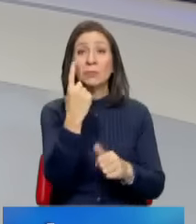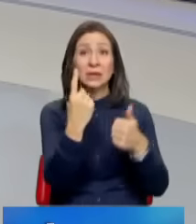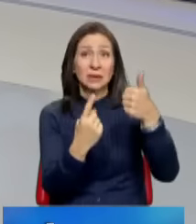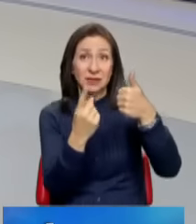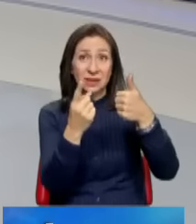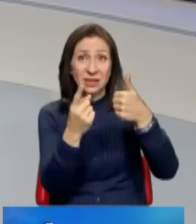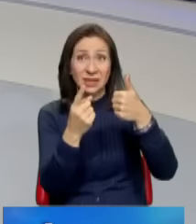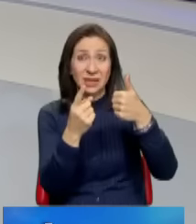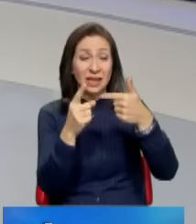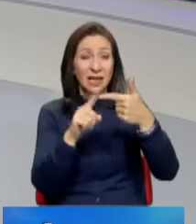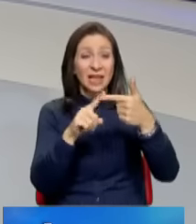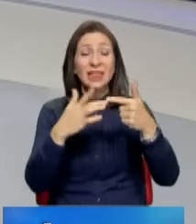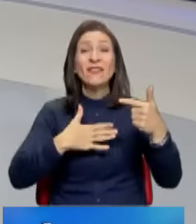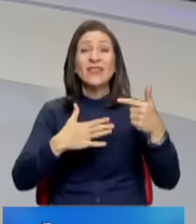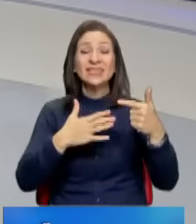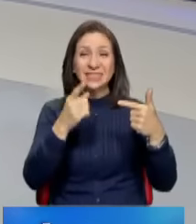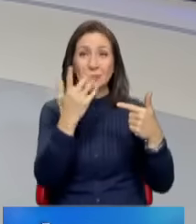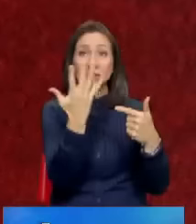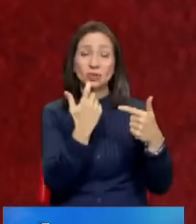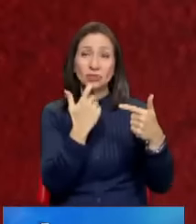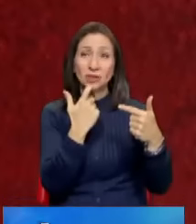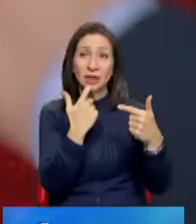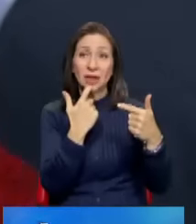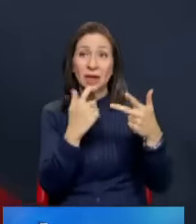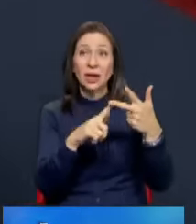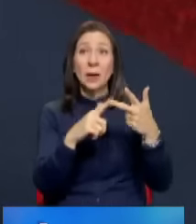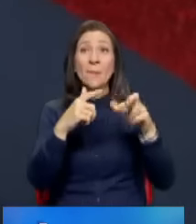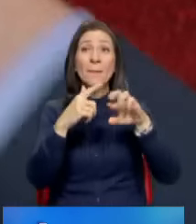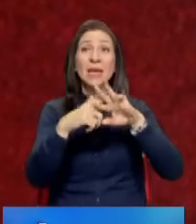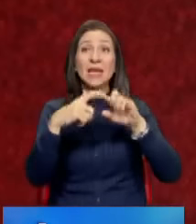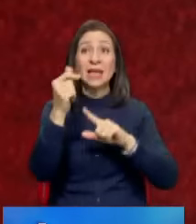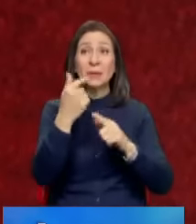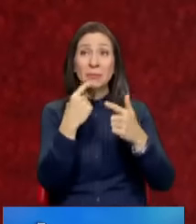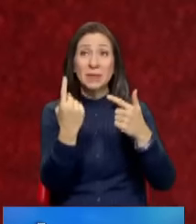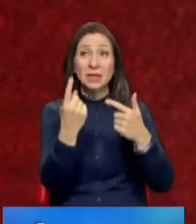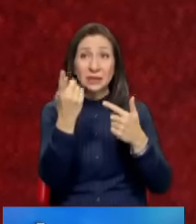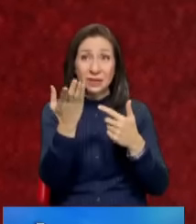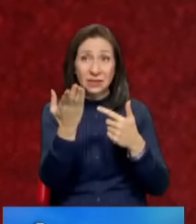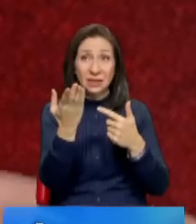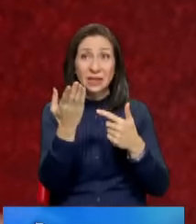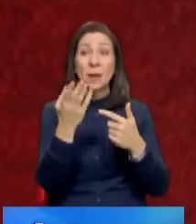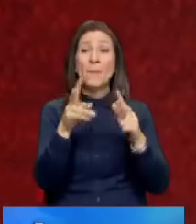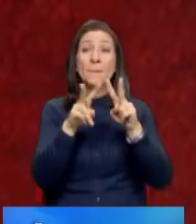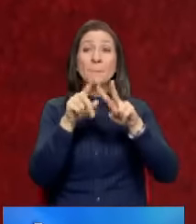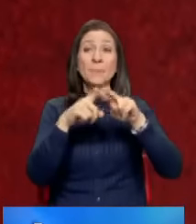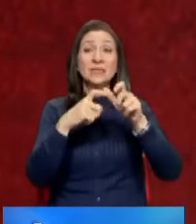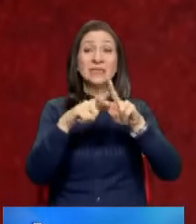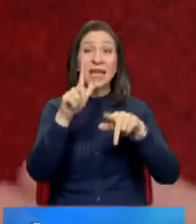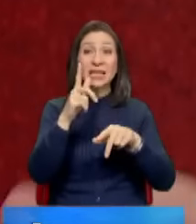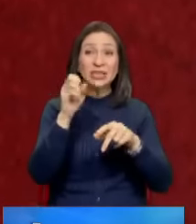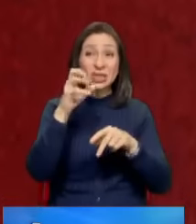Bulut. Fadime Nefes 5 yaşındaydı. Funda Peri o da 1 yaşındaydı. Masal Işık 2